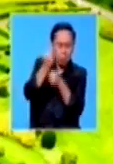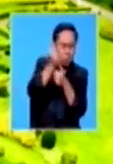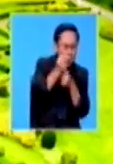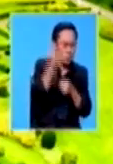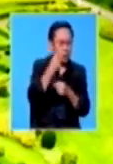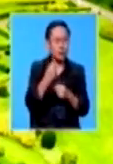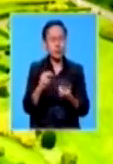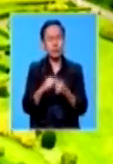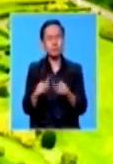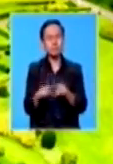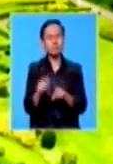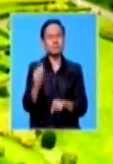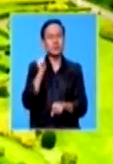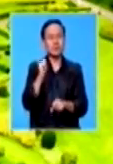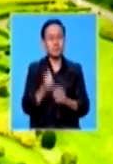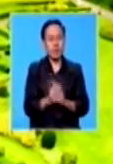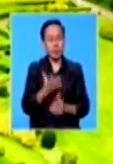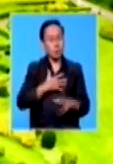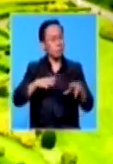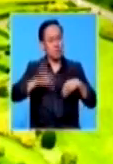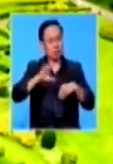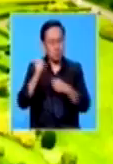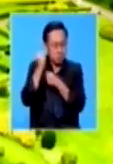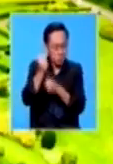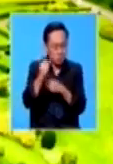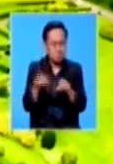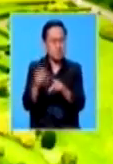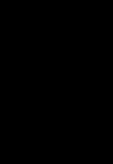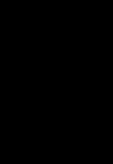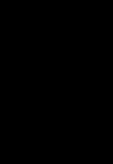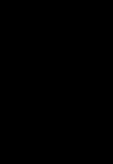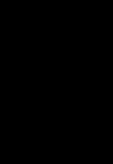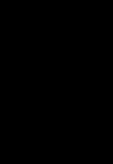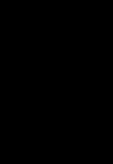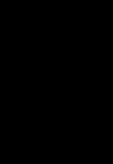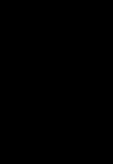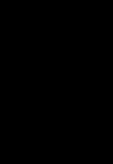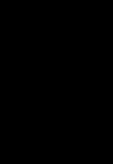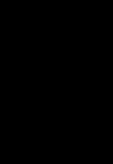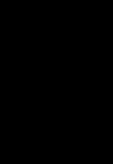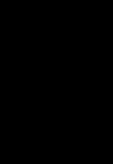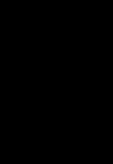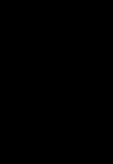มากลับไปที่เดิมไม่ได้ผมก็ไม่ยอมอยู่แล้วนะไม่ยอมให้กลับที่เดิมอยู่